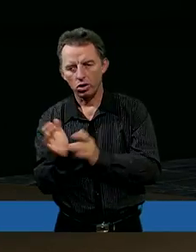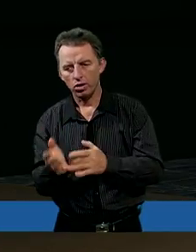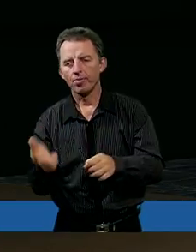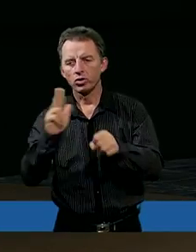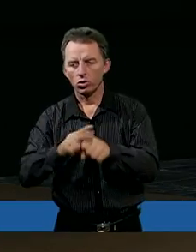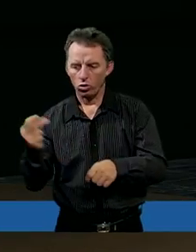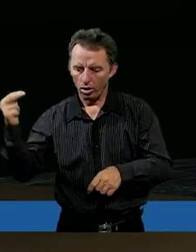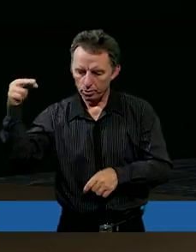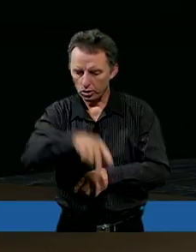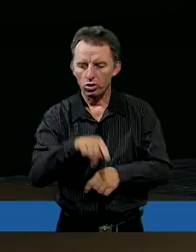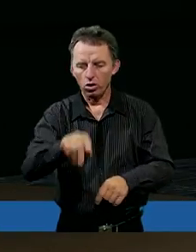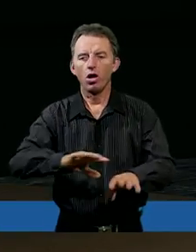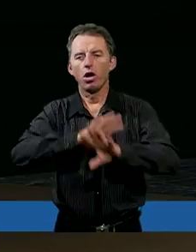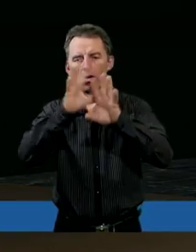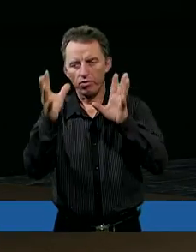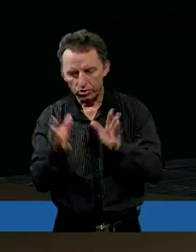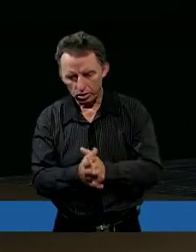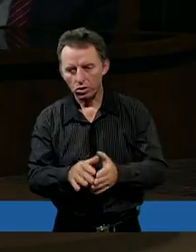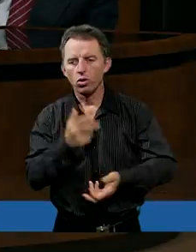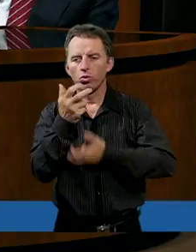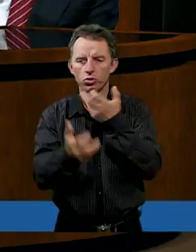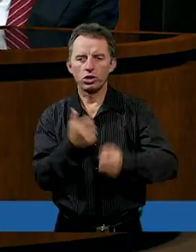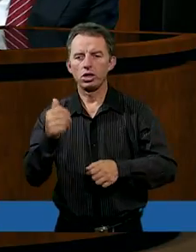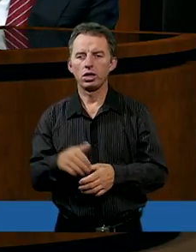który przyszedł, aby to wszystko zdjąć.